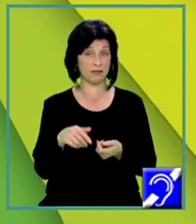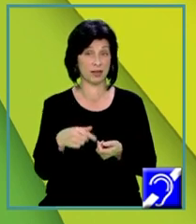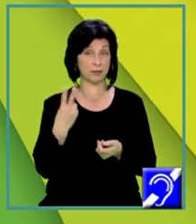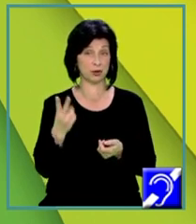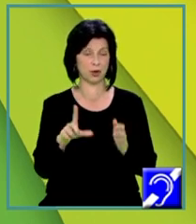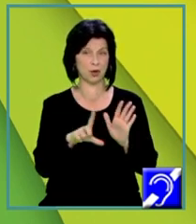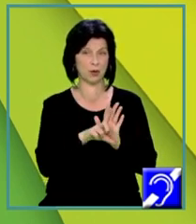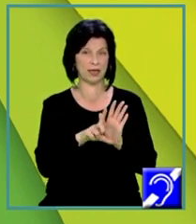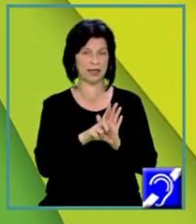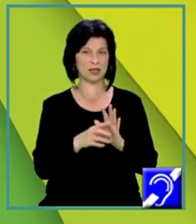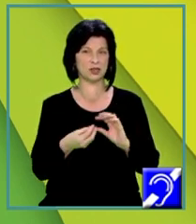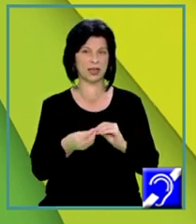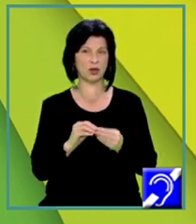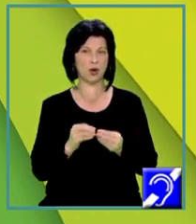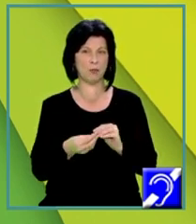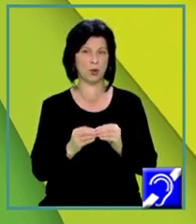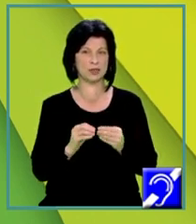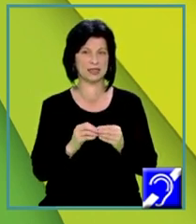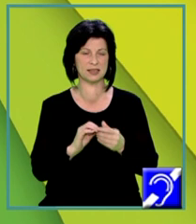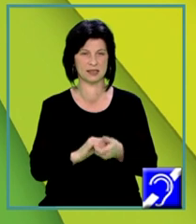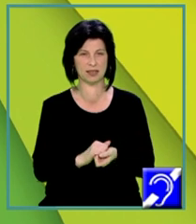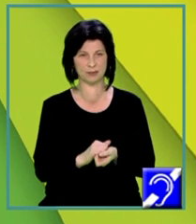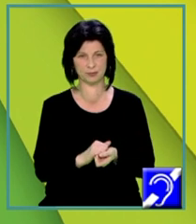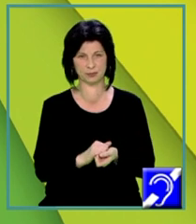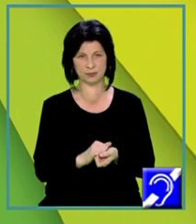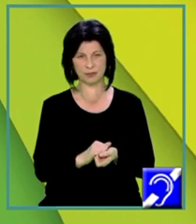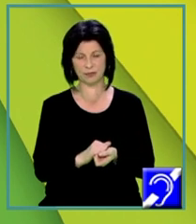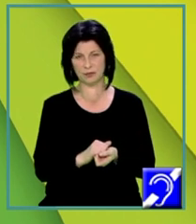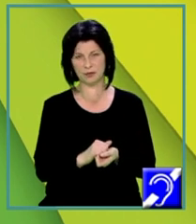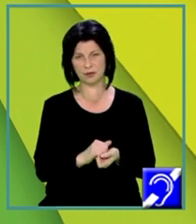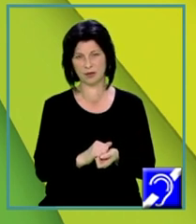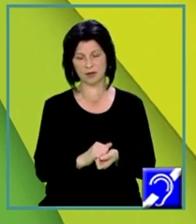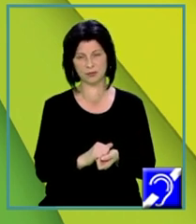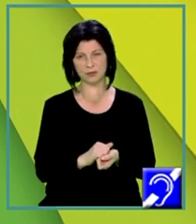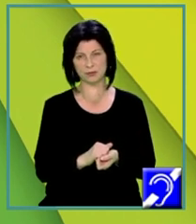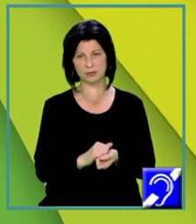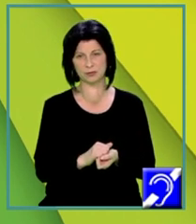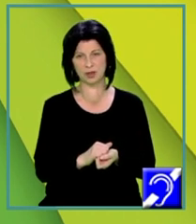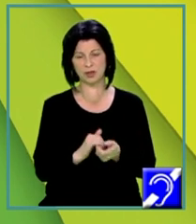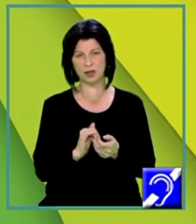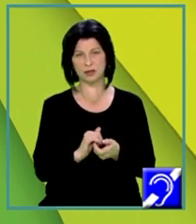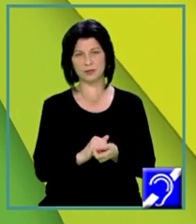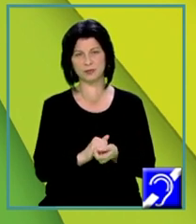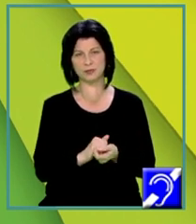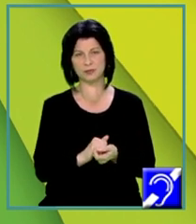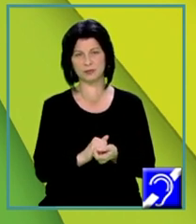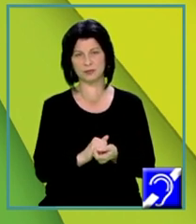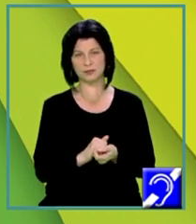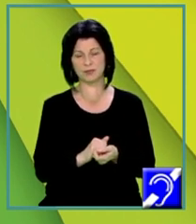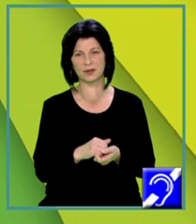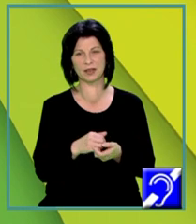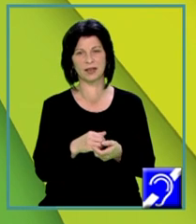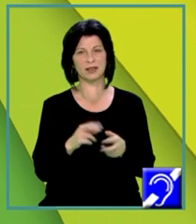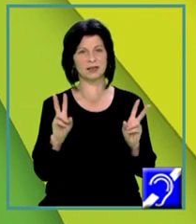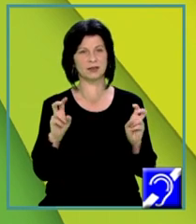cum diagrama asta prin faptul că eu de zece egal gama se să spunem închid Așadar definiția